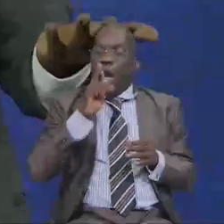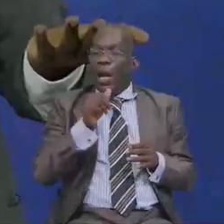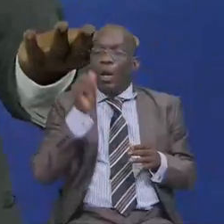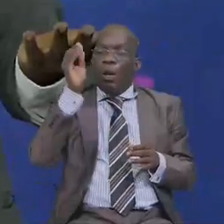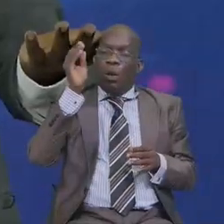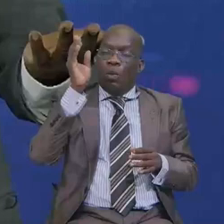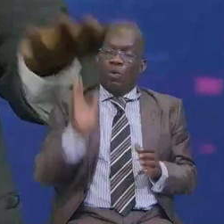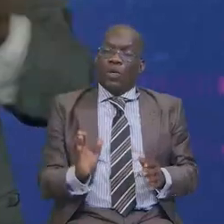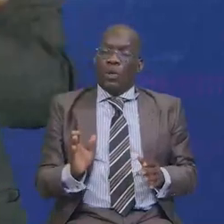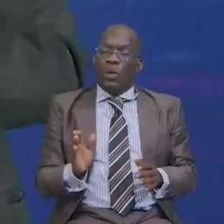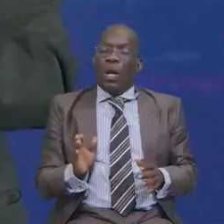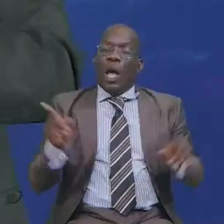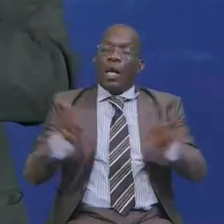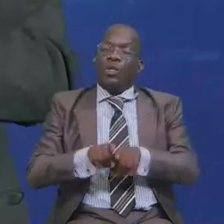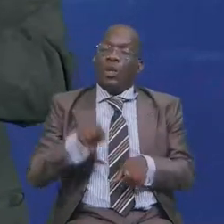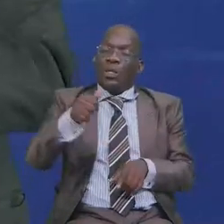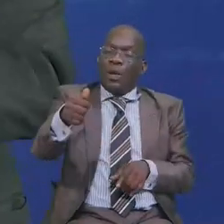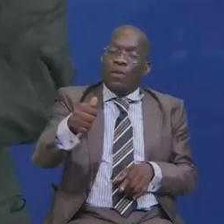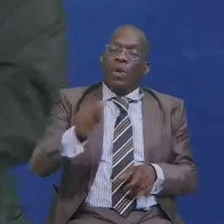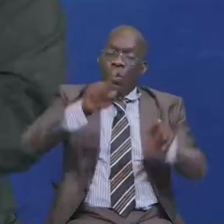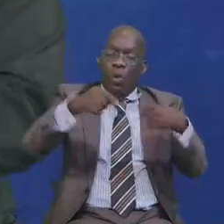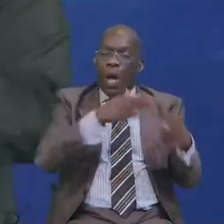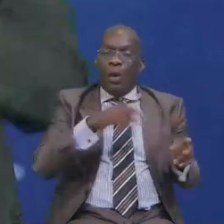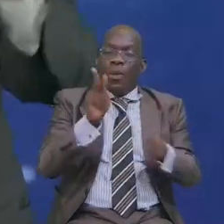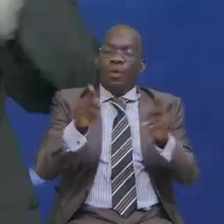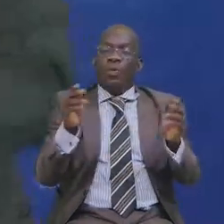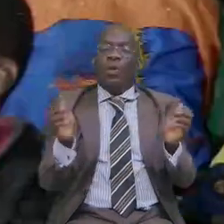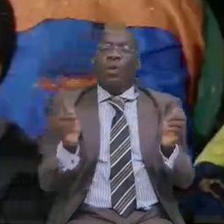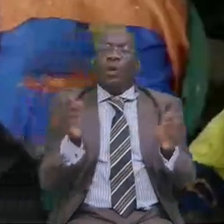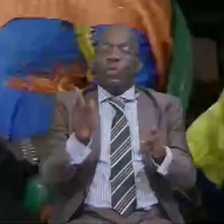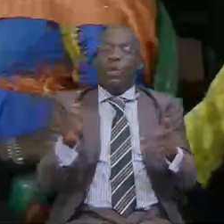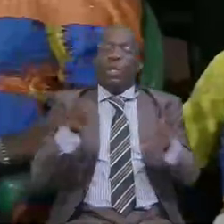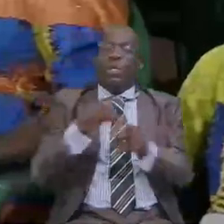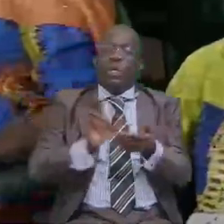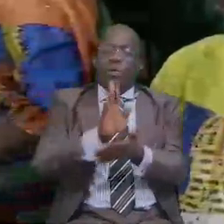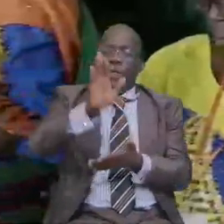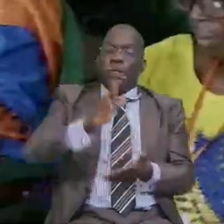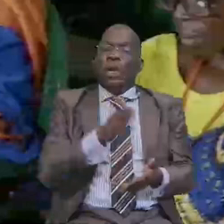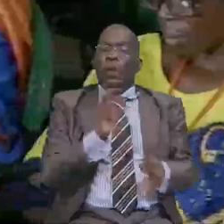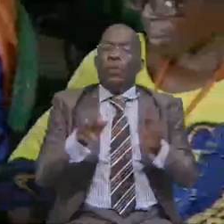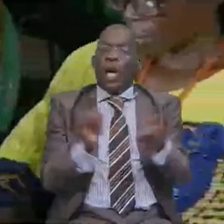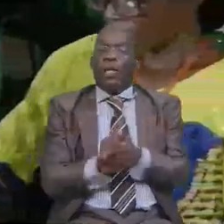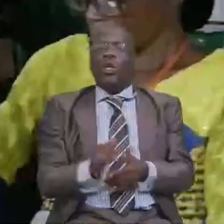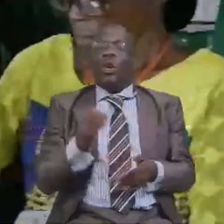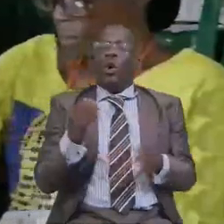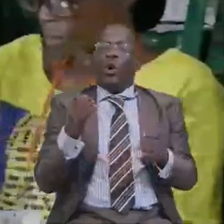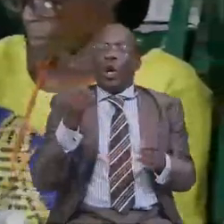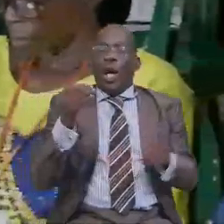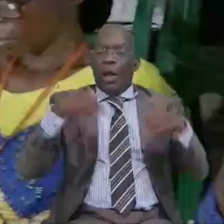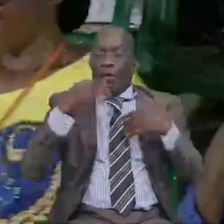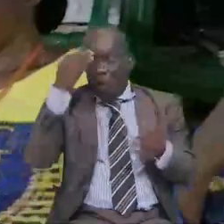les professeurs comme sont toi, ceux qui ont étudié la profondeur, la hauteur, les branches de la psychologie,